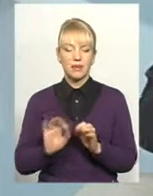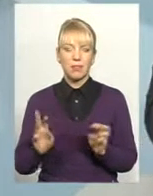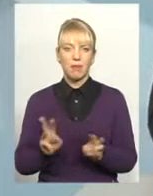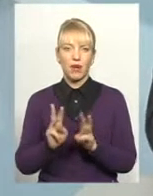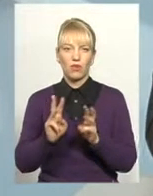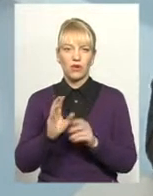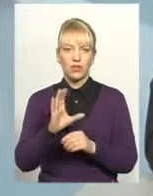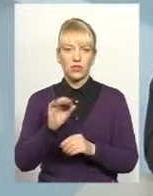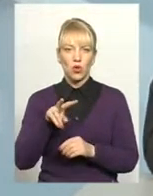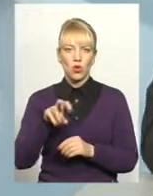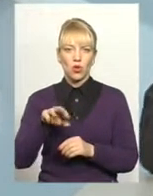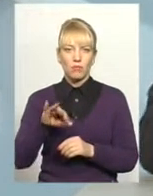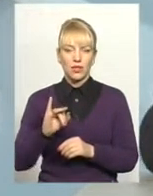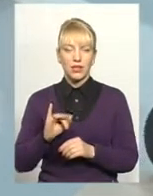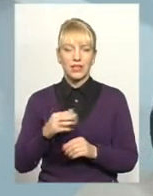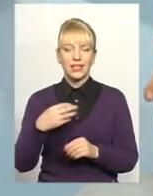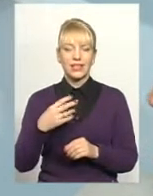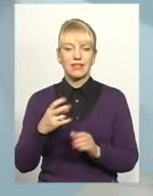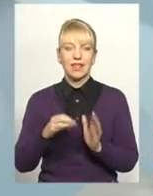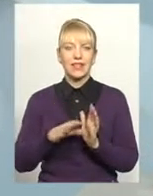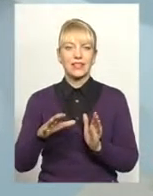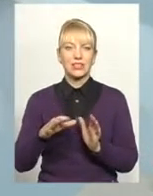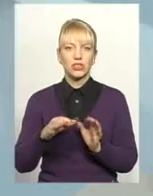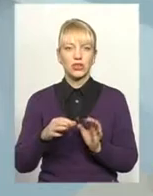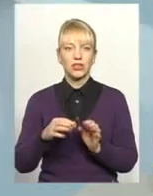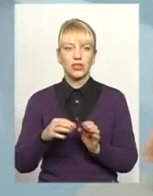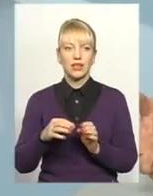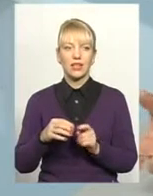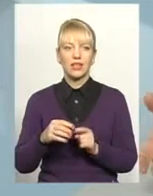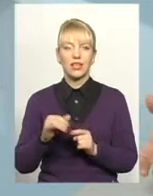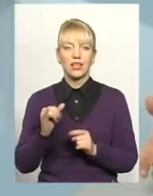виробництво електричної енергії, ще